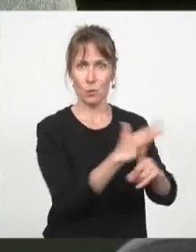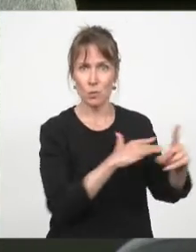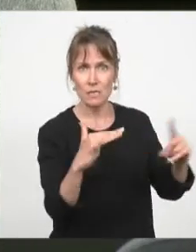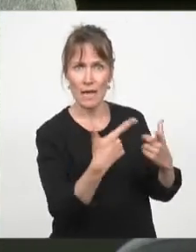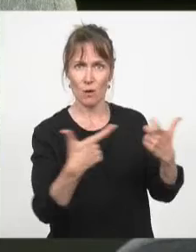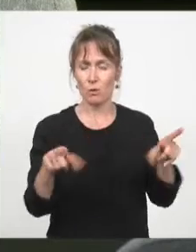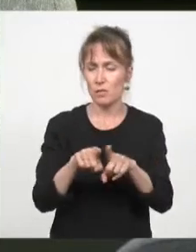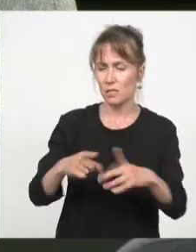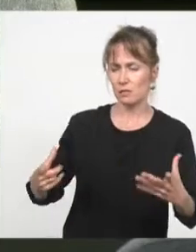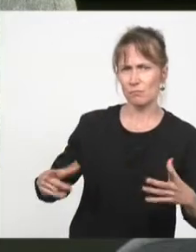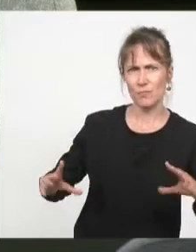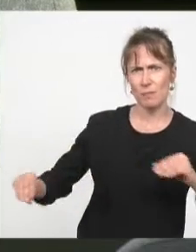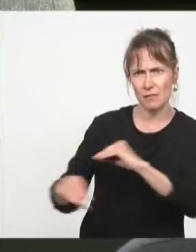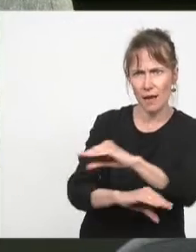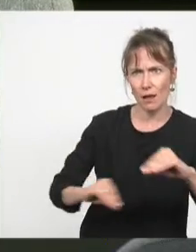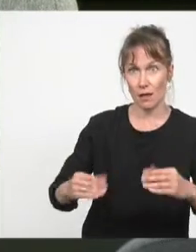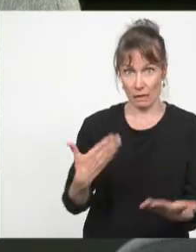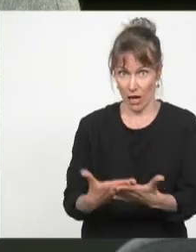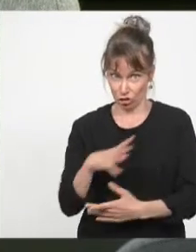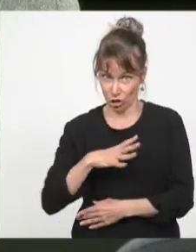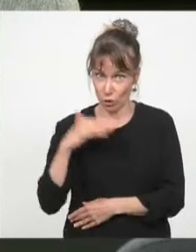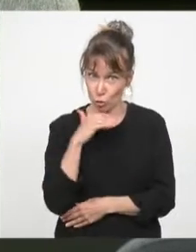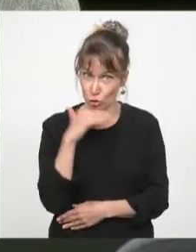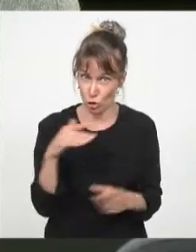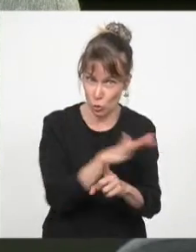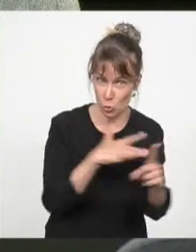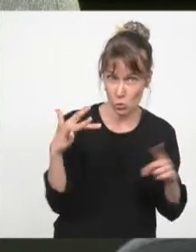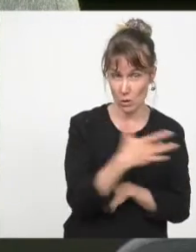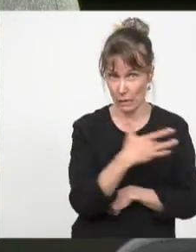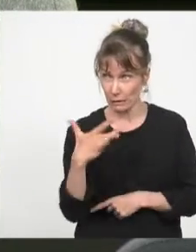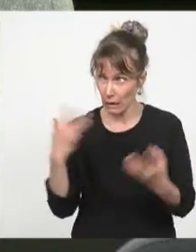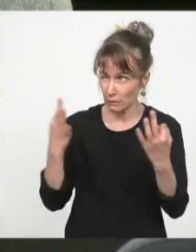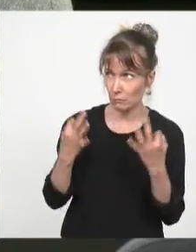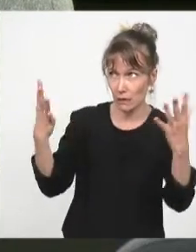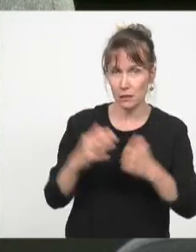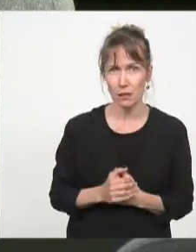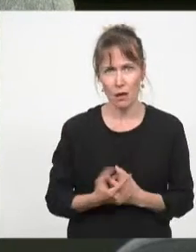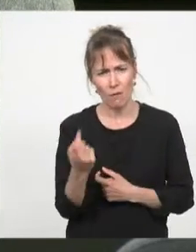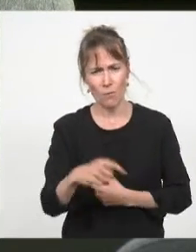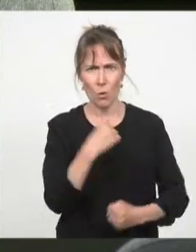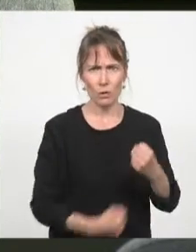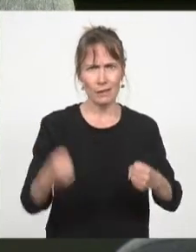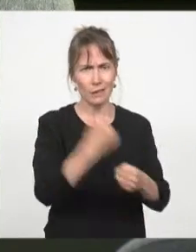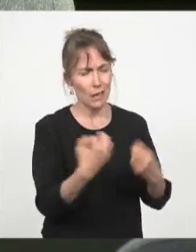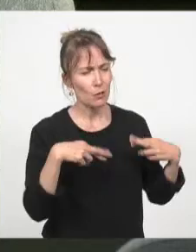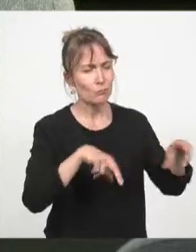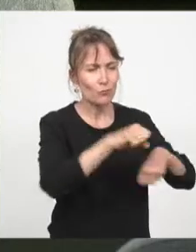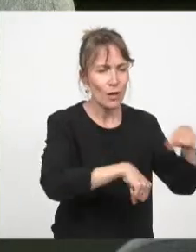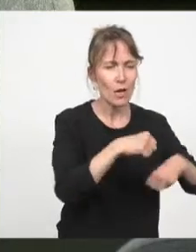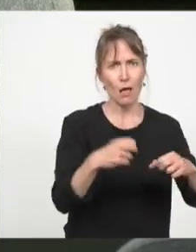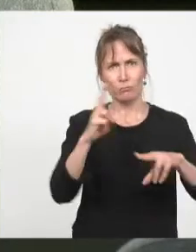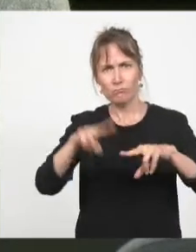représentent l'urgence sociale, l'urgence sanitaire, l'urgence climatique. Transport en commun, politique cyclable, infrastructures routières, rénovation des